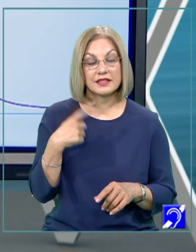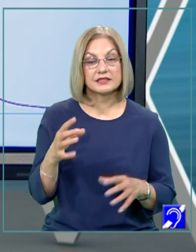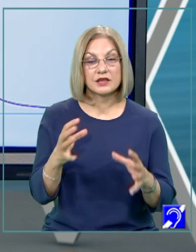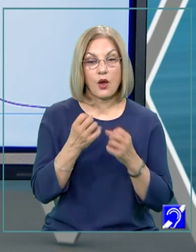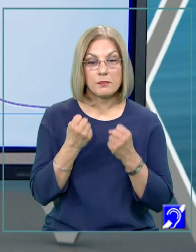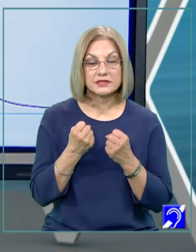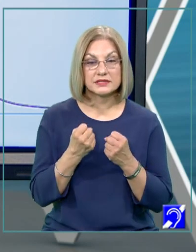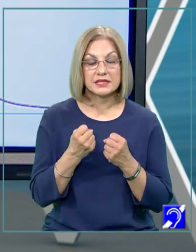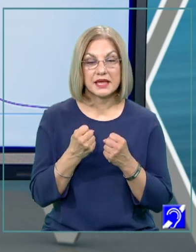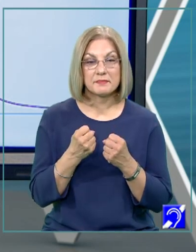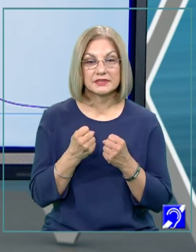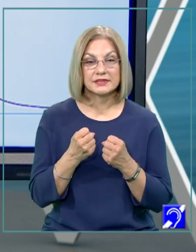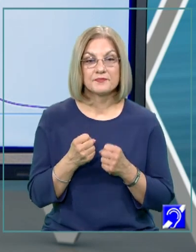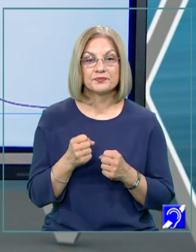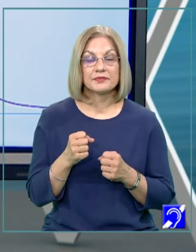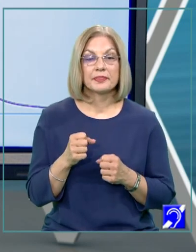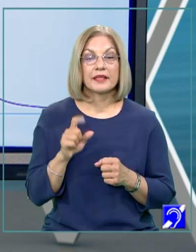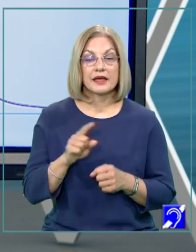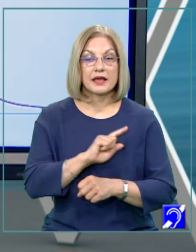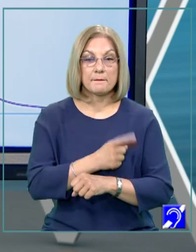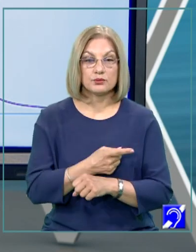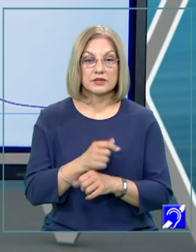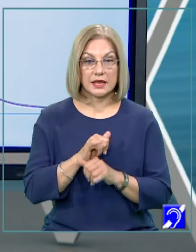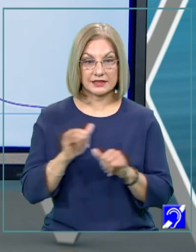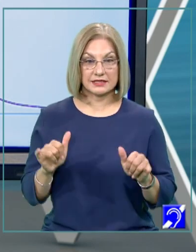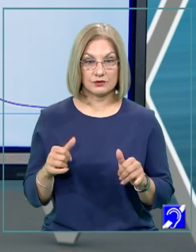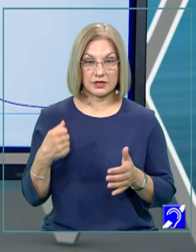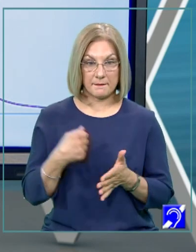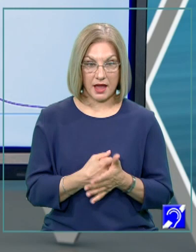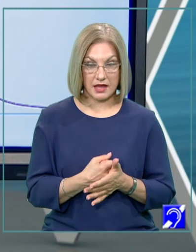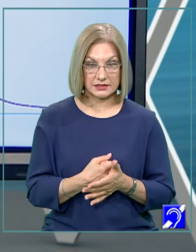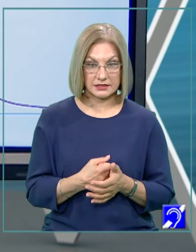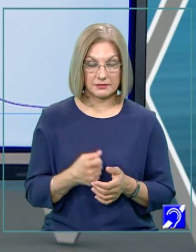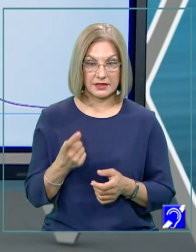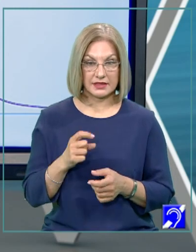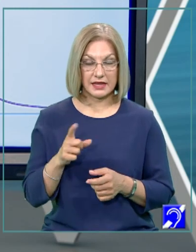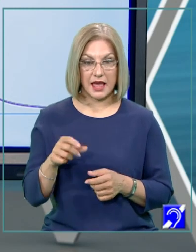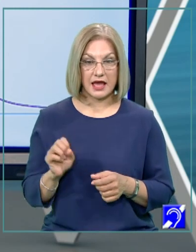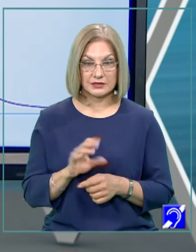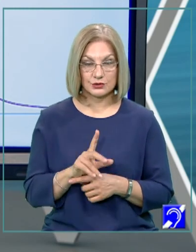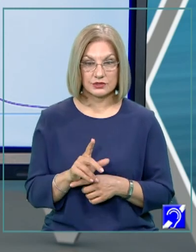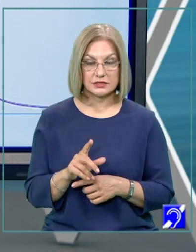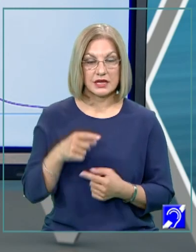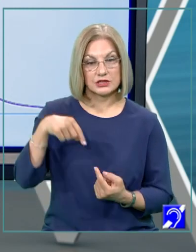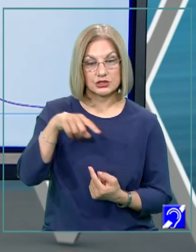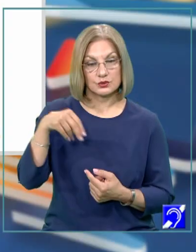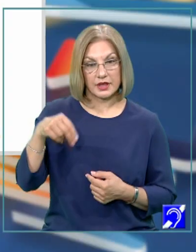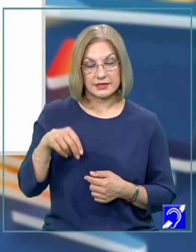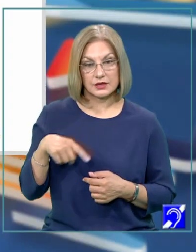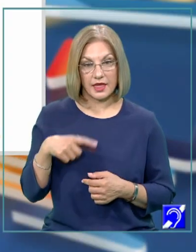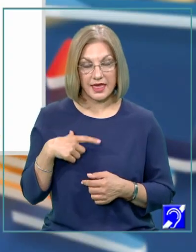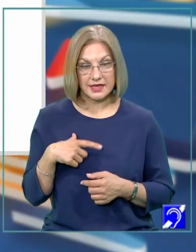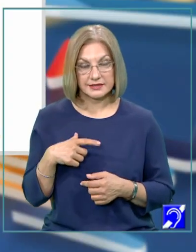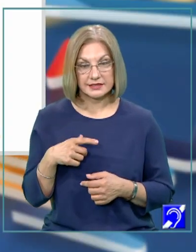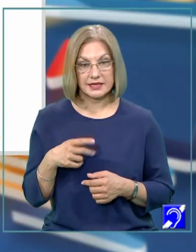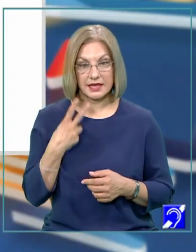acest caz că puterea dezvoltată puterea maximă dezvoltată de sursă în circuitul exterior este așa